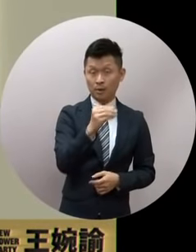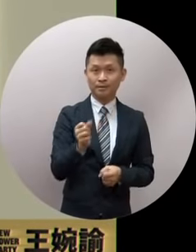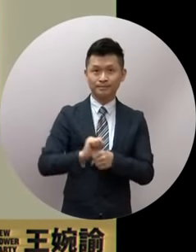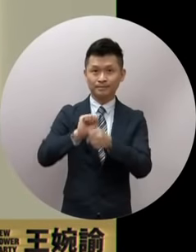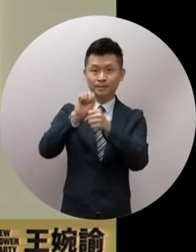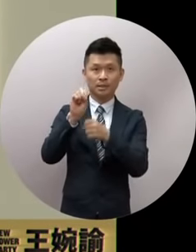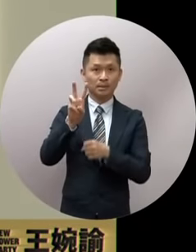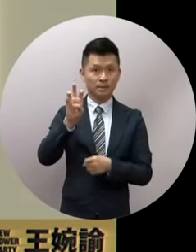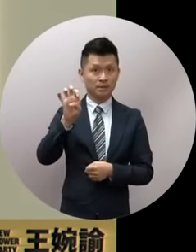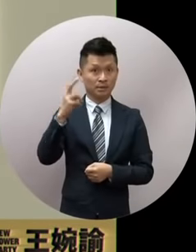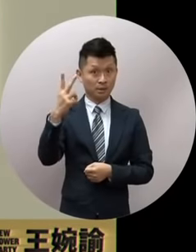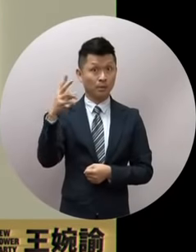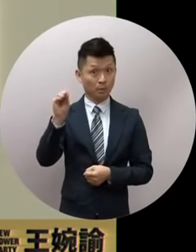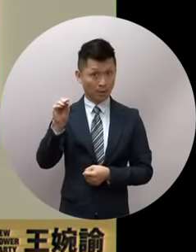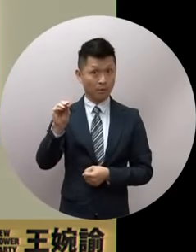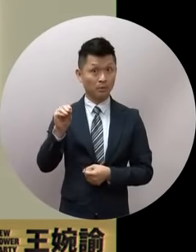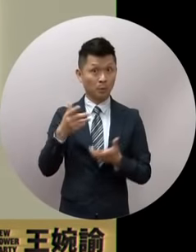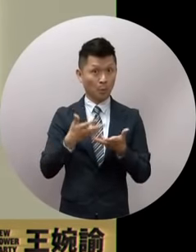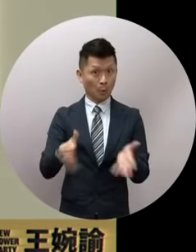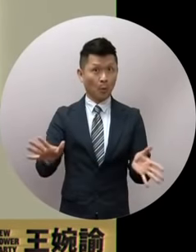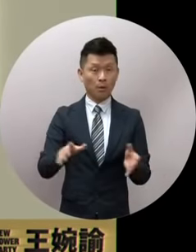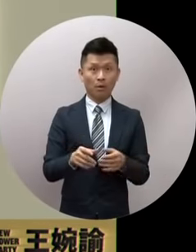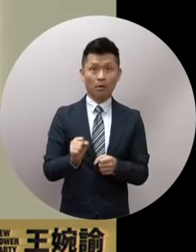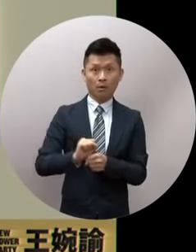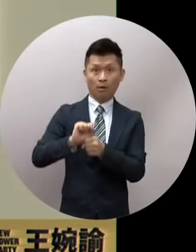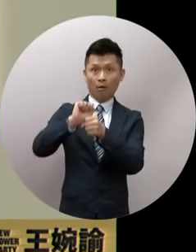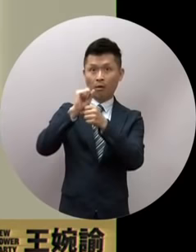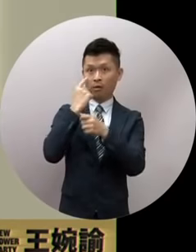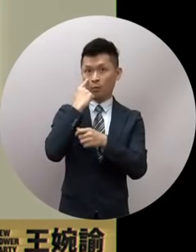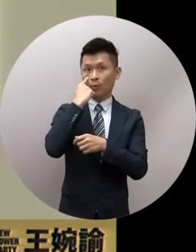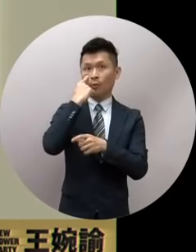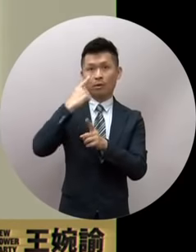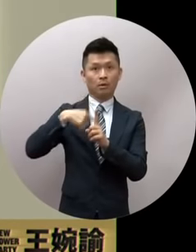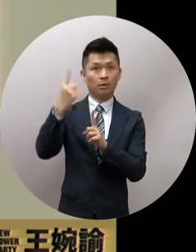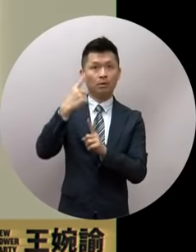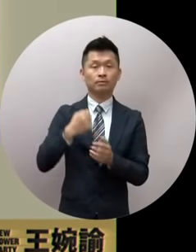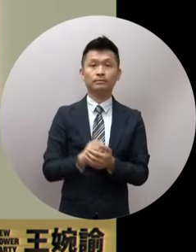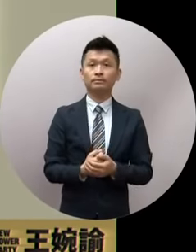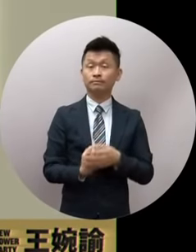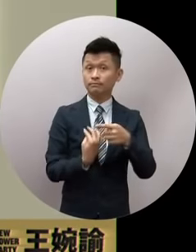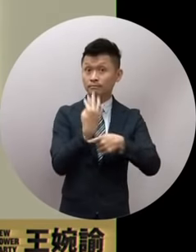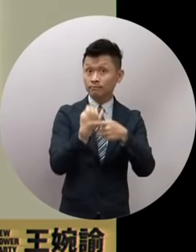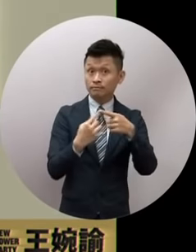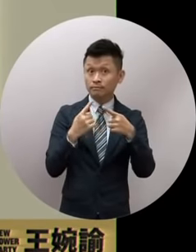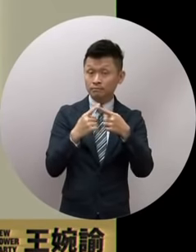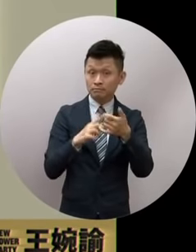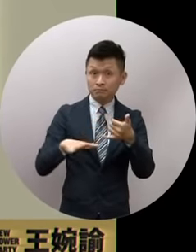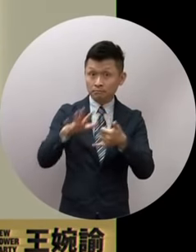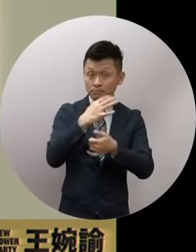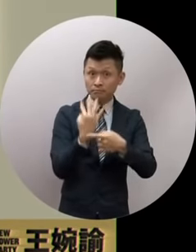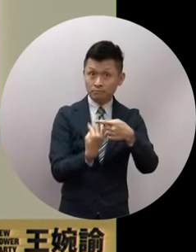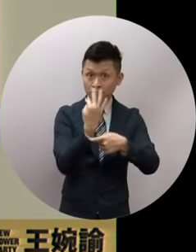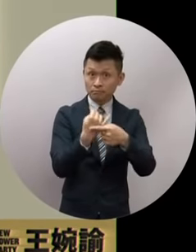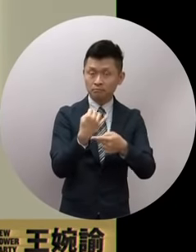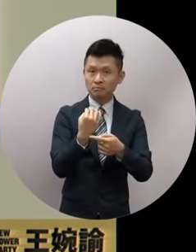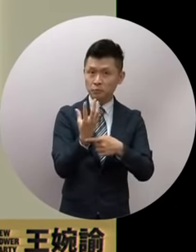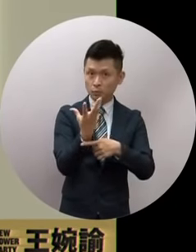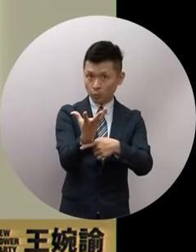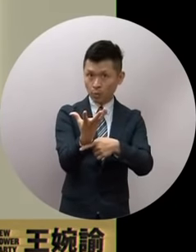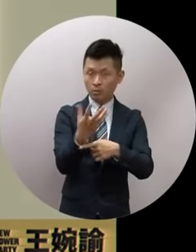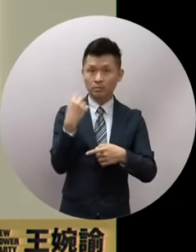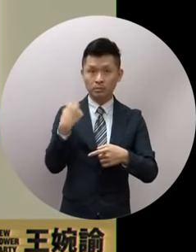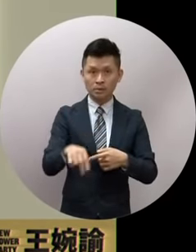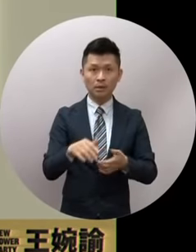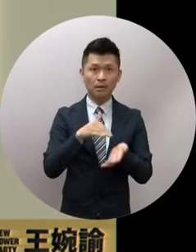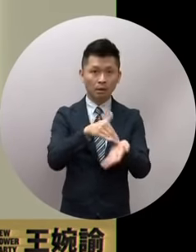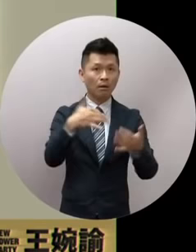到342万人，其实这个提升的幅度非常的大，所以其实这个比例在我们的人口数并不算少数，而且其实还有很